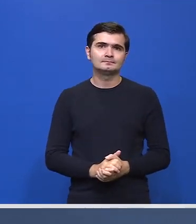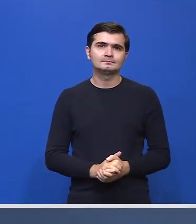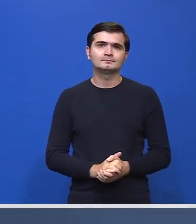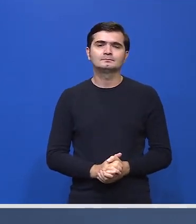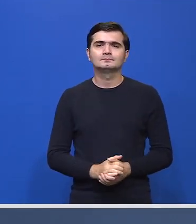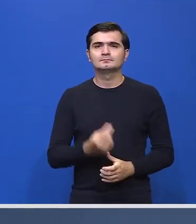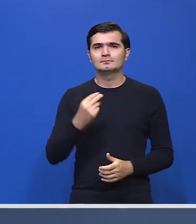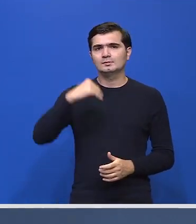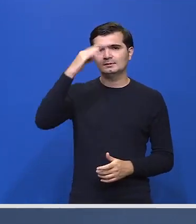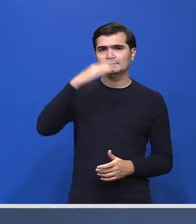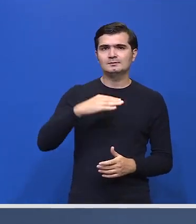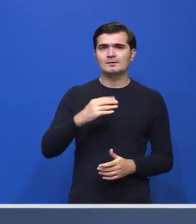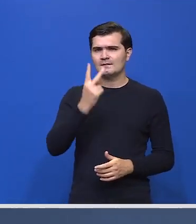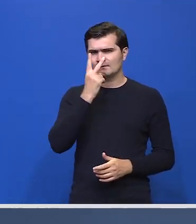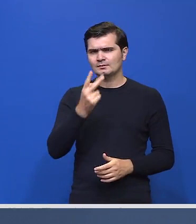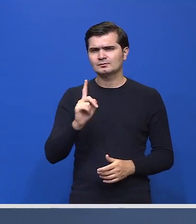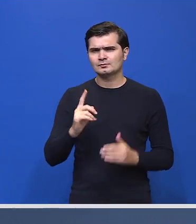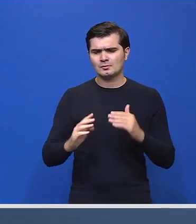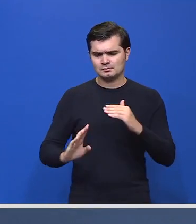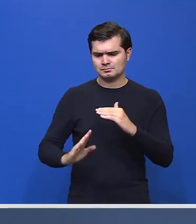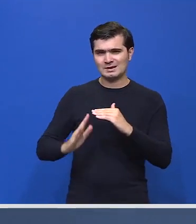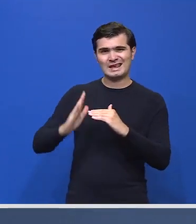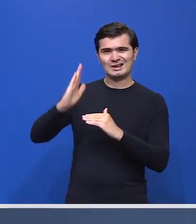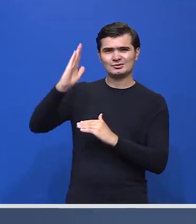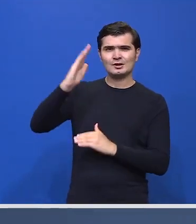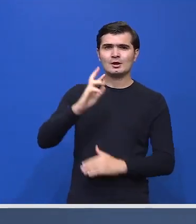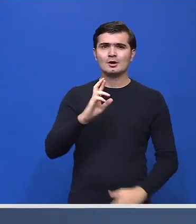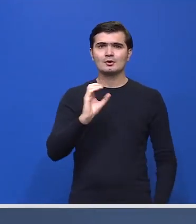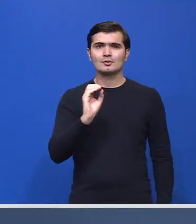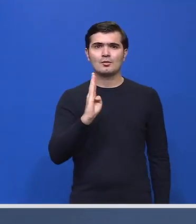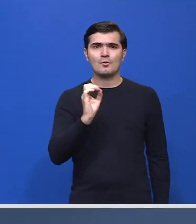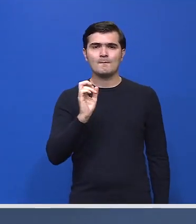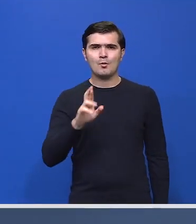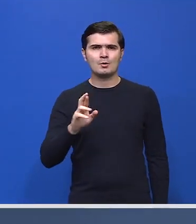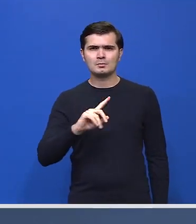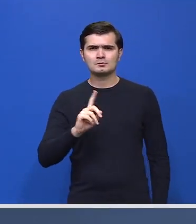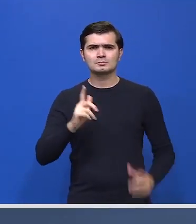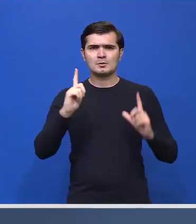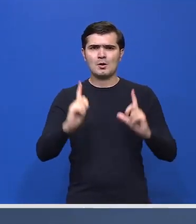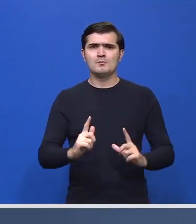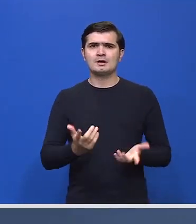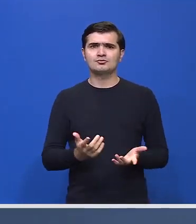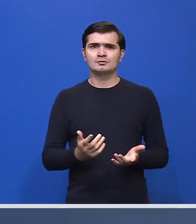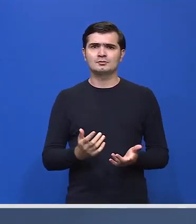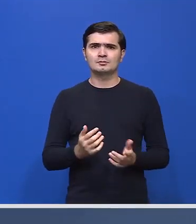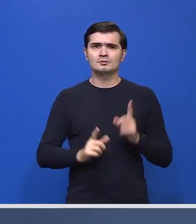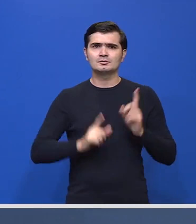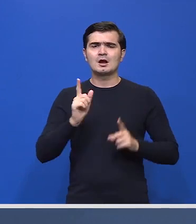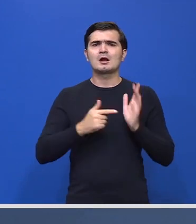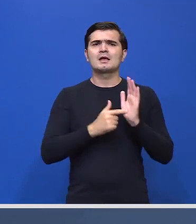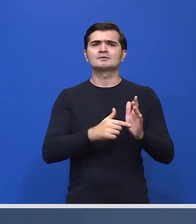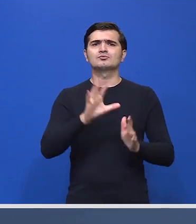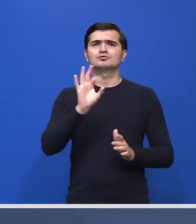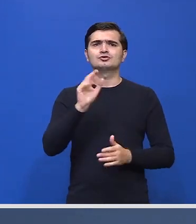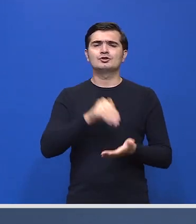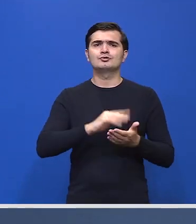Bună ziua, domnule ministru, vedem o creștere a roborului care nu se va opri foarte curând. La un credit de doar 50.000